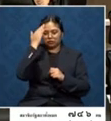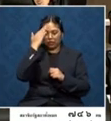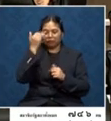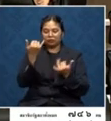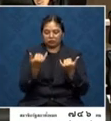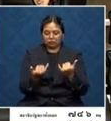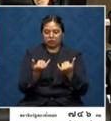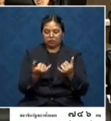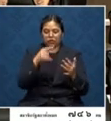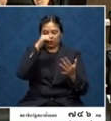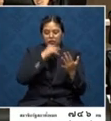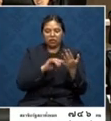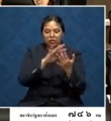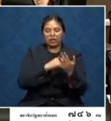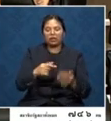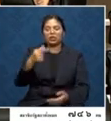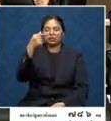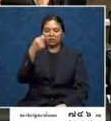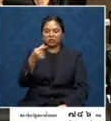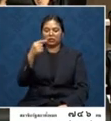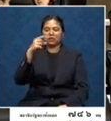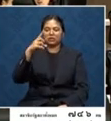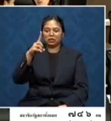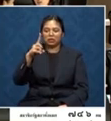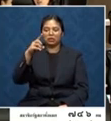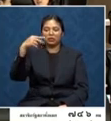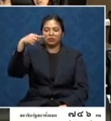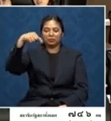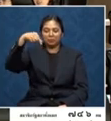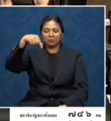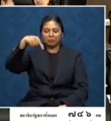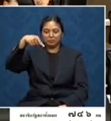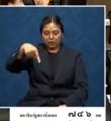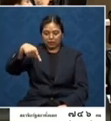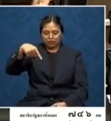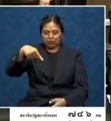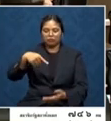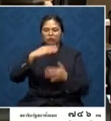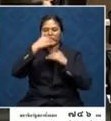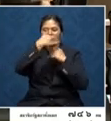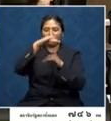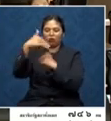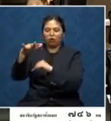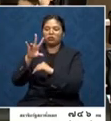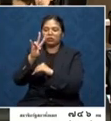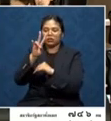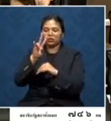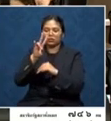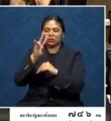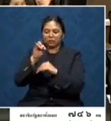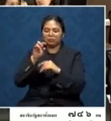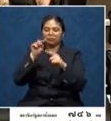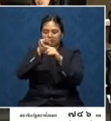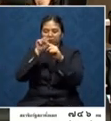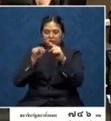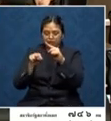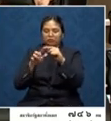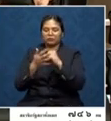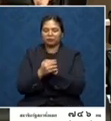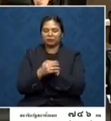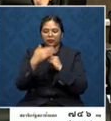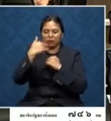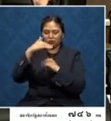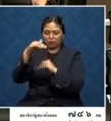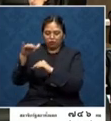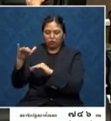ทศหรือ GDP ของไทยค่ะพึ่งพาการส่งออกถึง 70% ดังนั้นการค้าระหว่างประเทศจึงมีความสำคัญต่อเศรษฐ